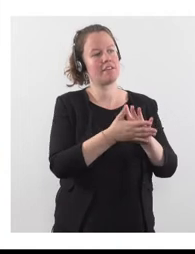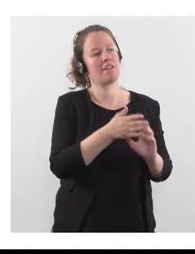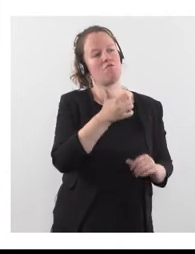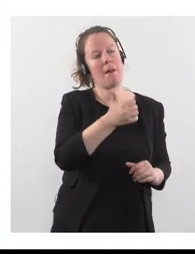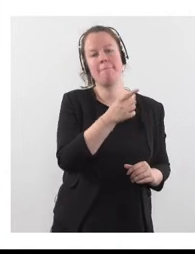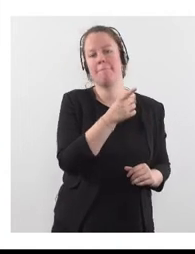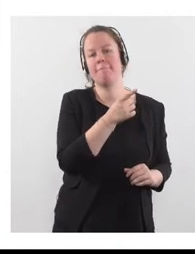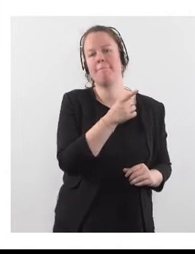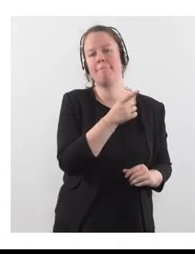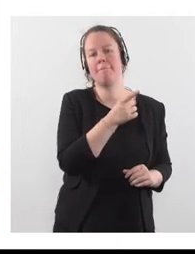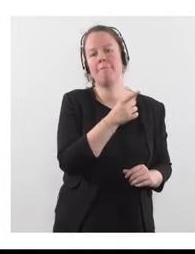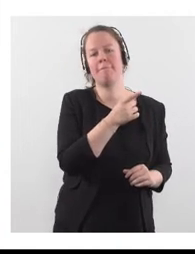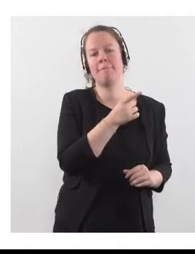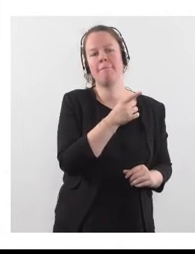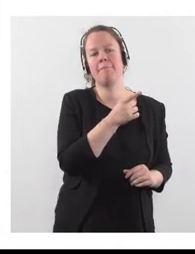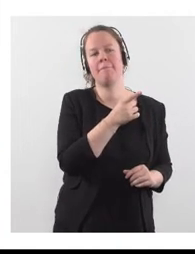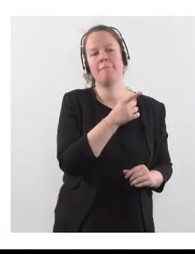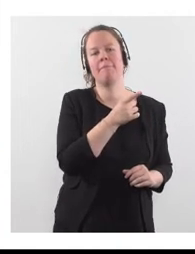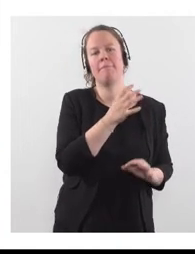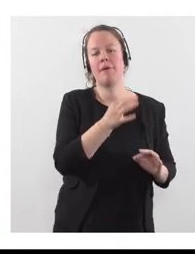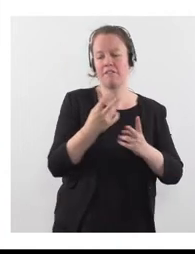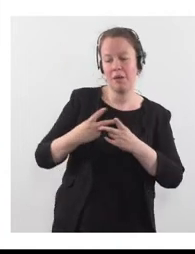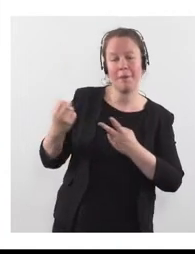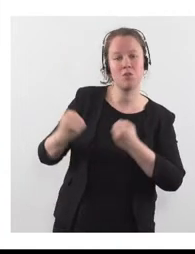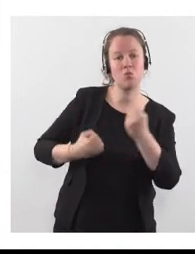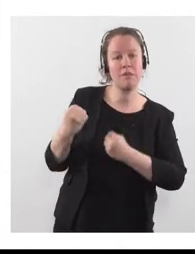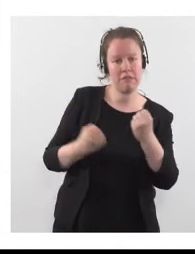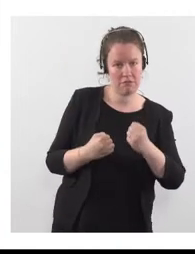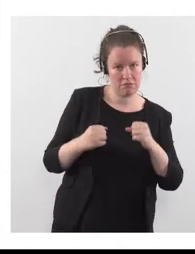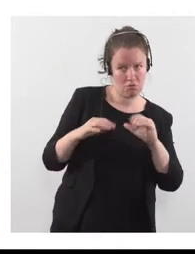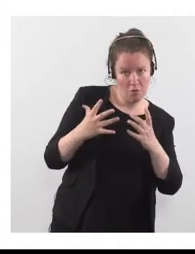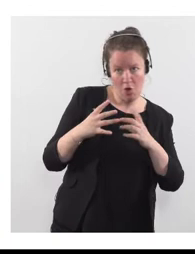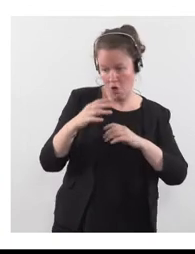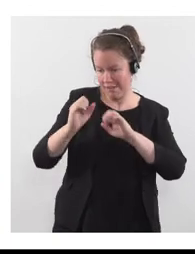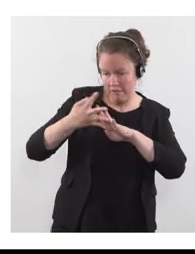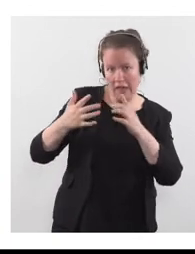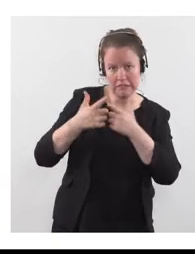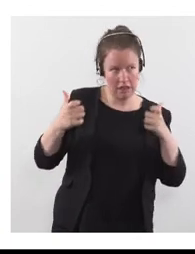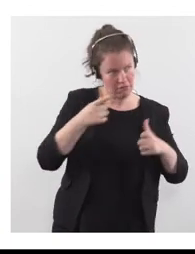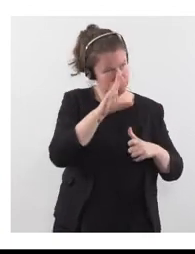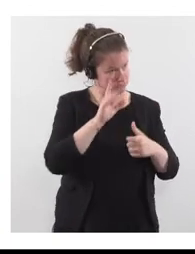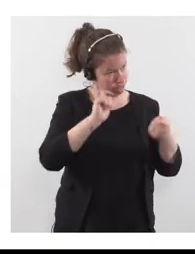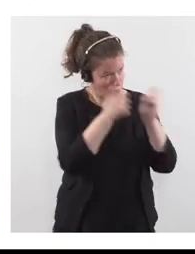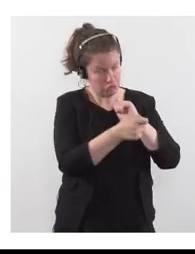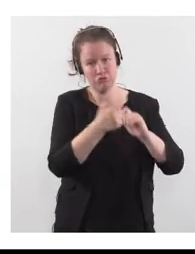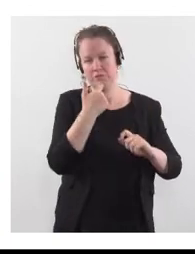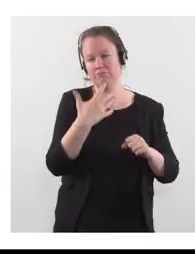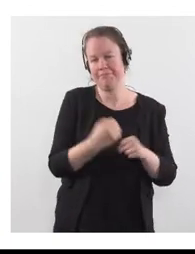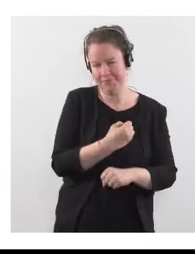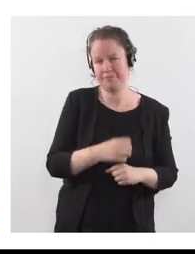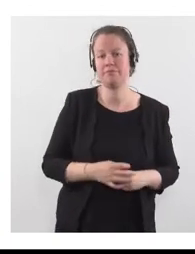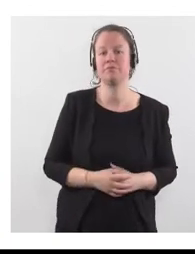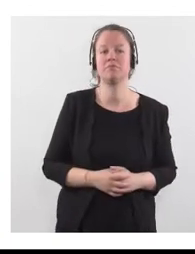de l'accord de ces permis de conduire pour les demandeurs d'asile. Donc, il y a eu des appels pour les 2 décisions. Nous avons